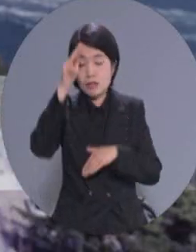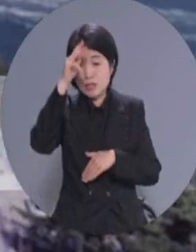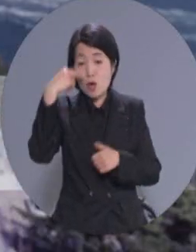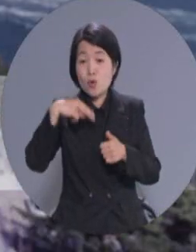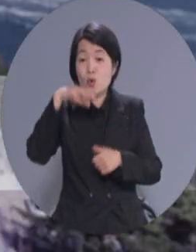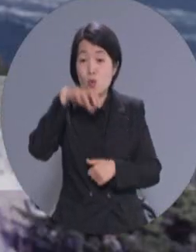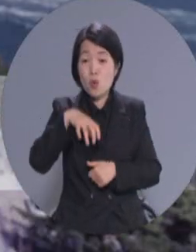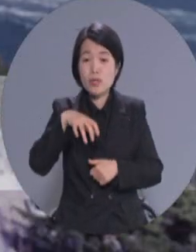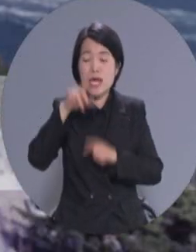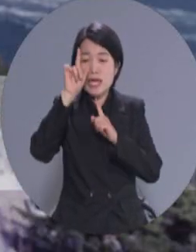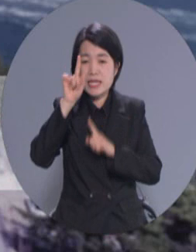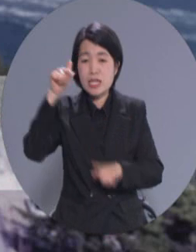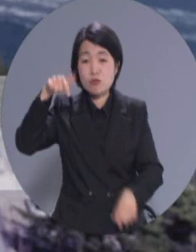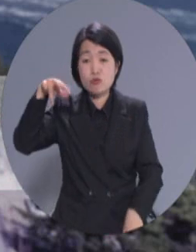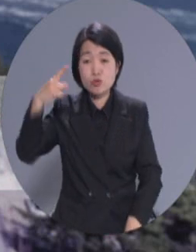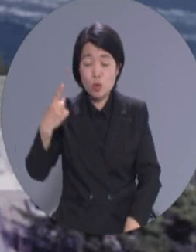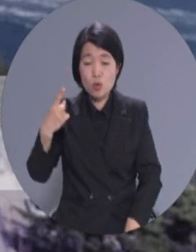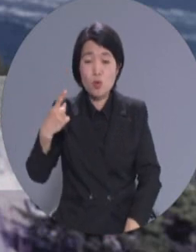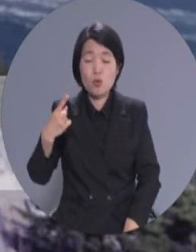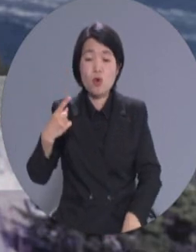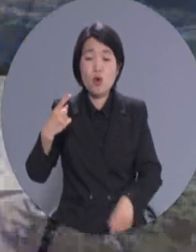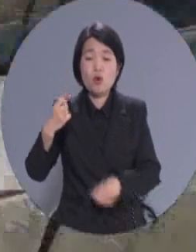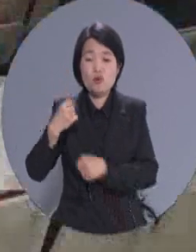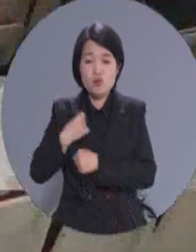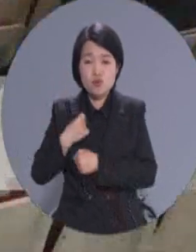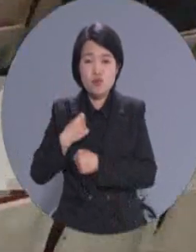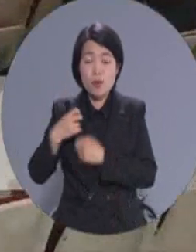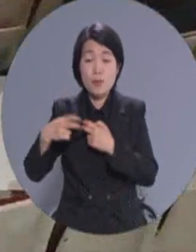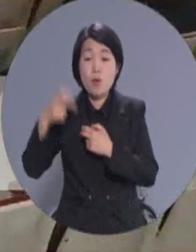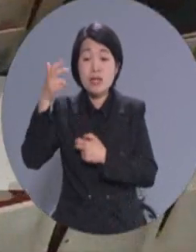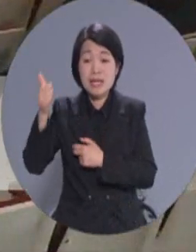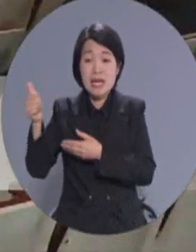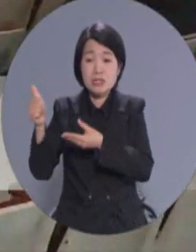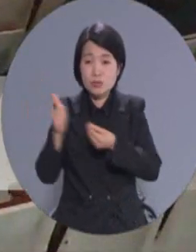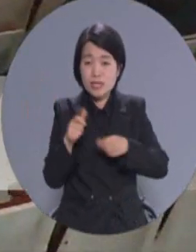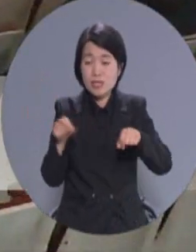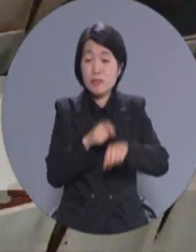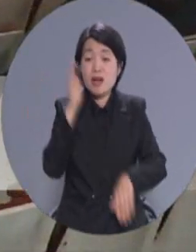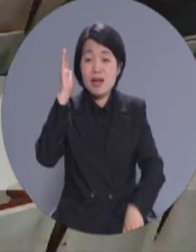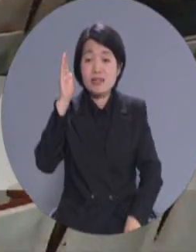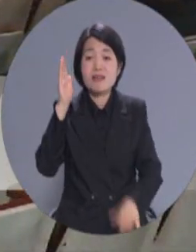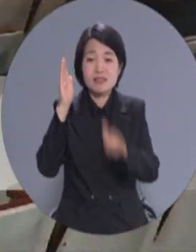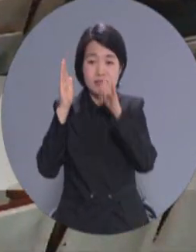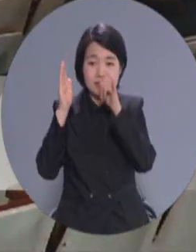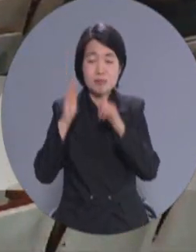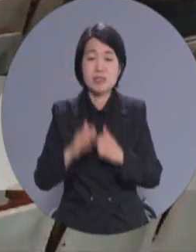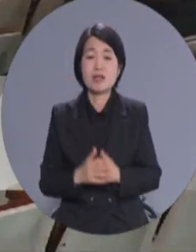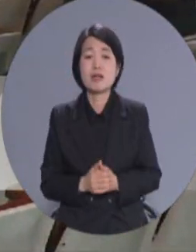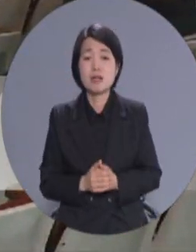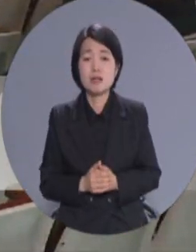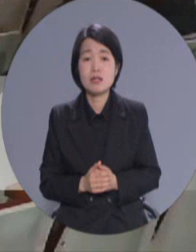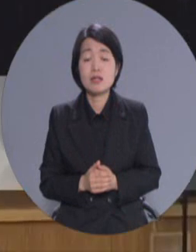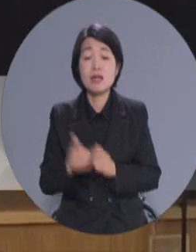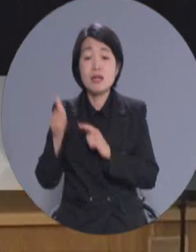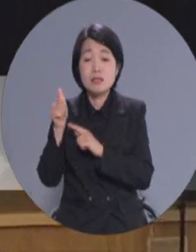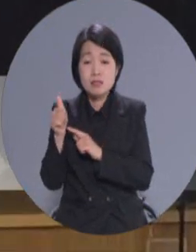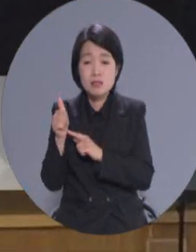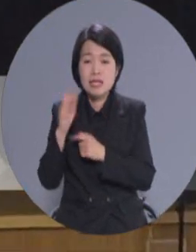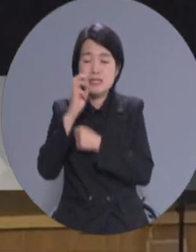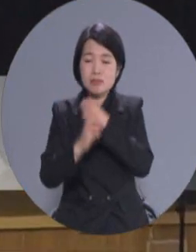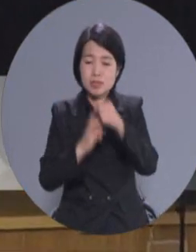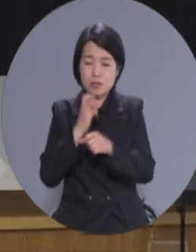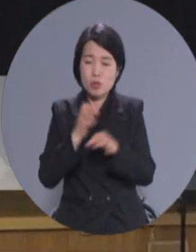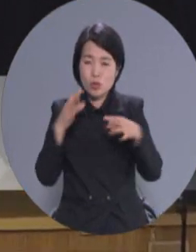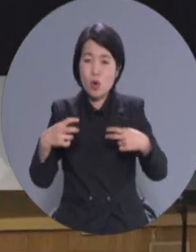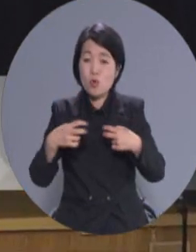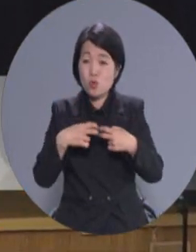해양경찰교육원이 오늘 이국종 국군대전병원 병원장을 초청해 특별 강연을 열었습니다. 이 교수는 30여